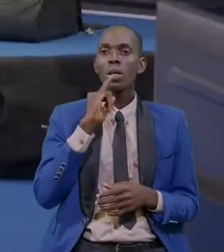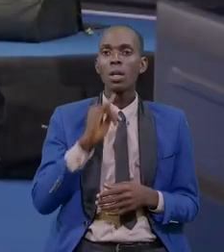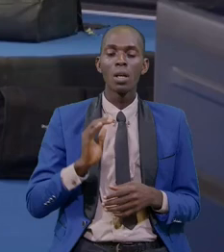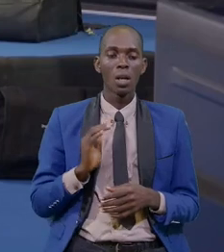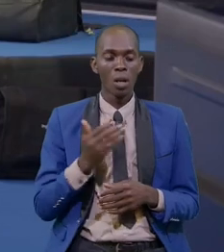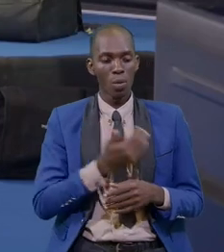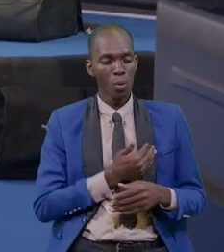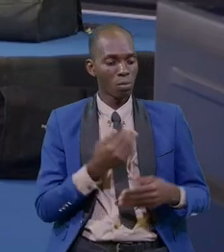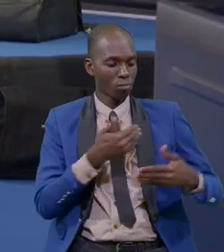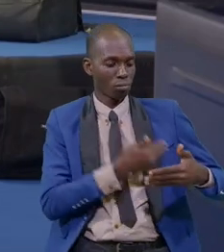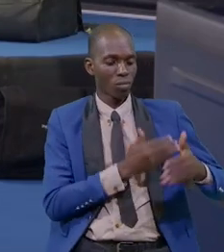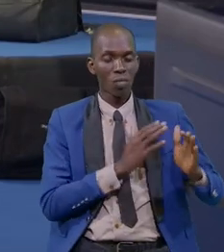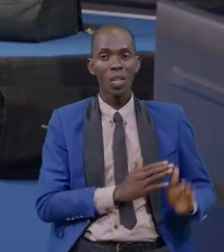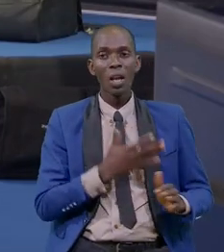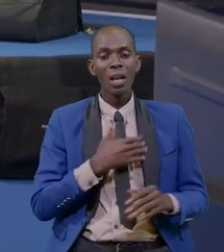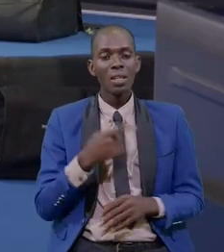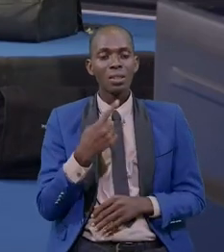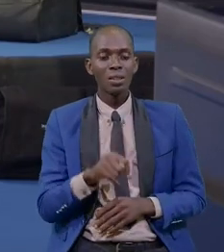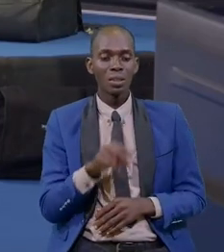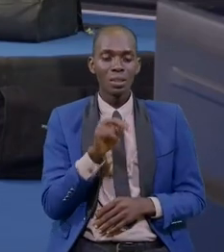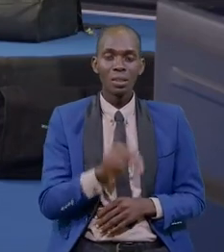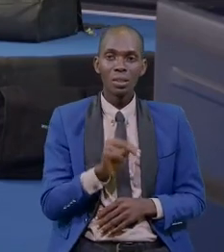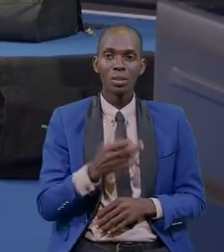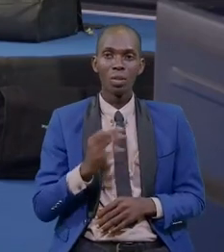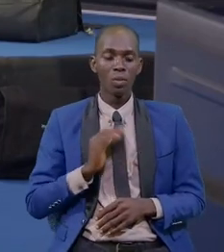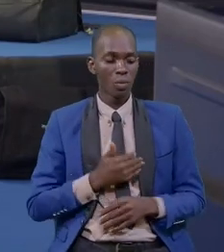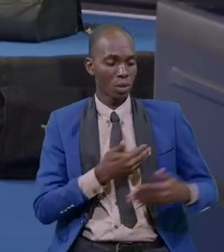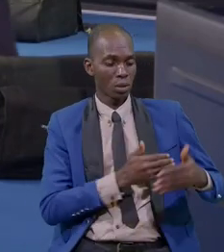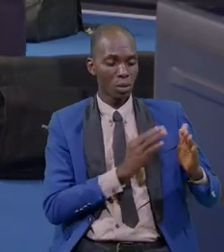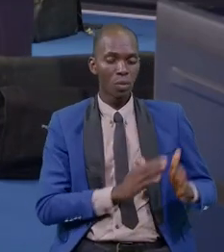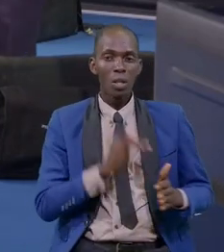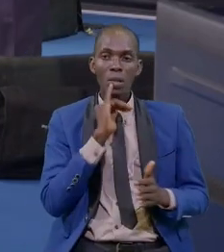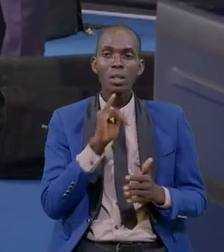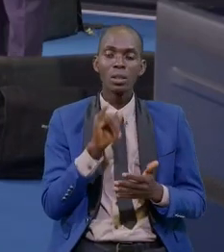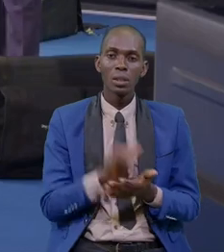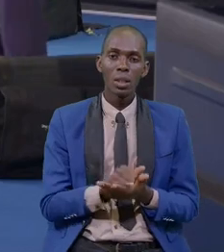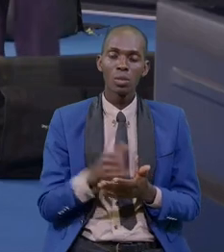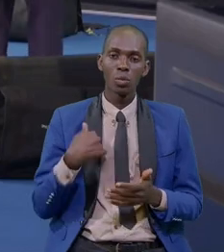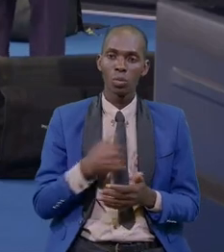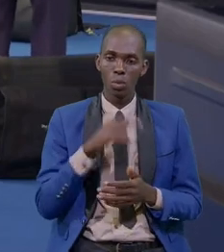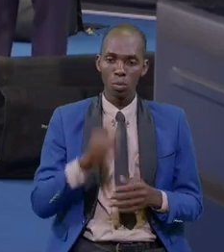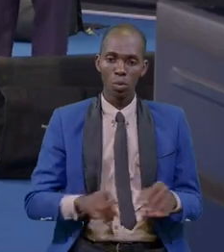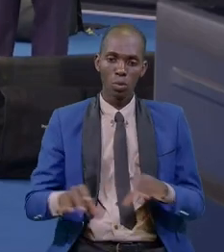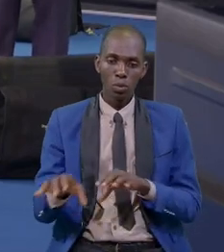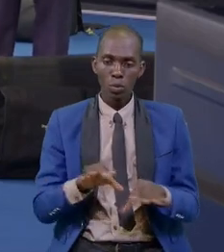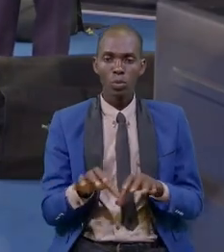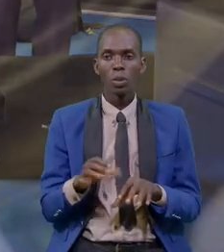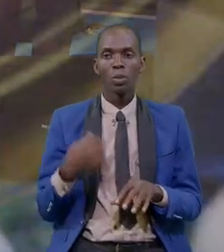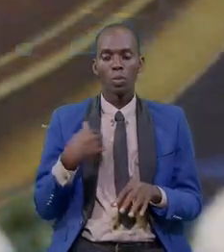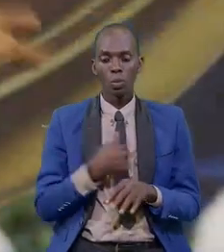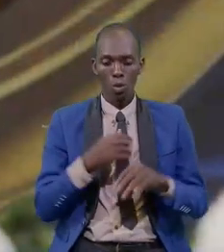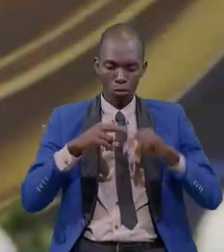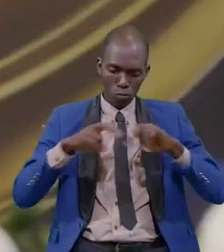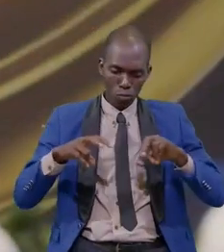Et le besoin pour que notre voisin, c'est que le besoin de notre voisin, nous devons l'accomplir. Ce n'est pas ce que nous sommes en train de rechercher. Et nous sommes en